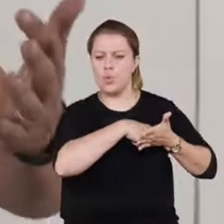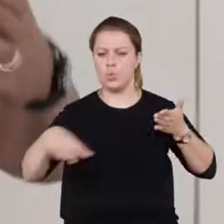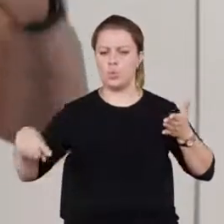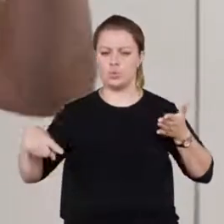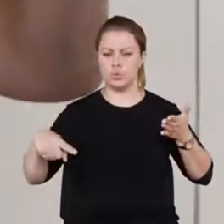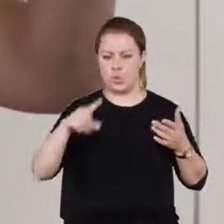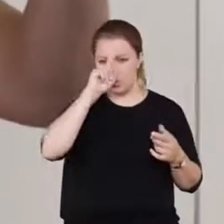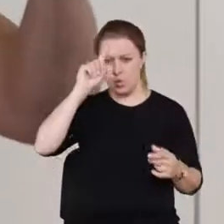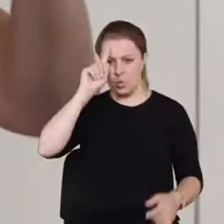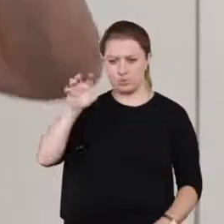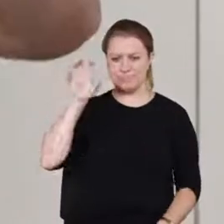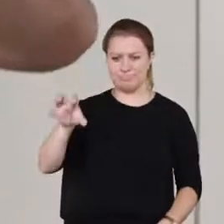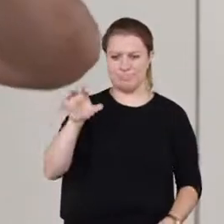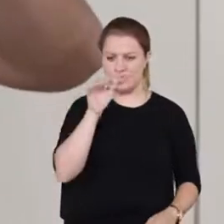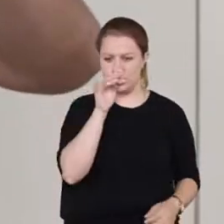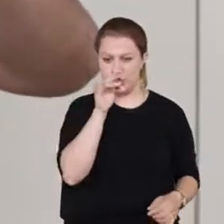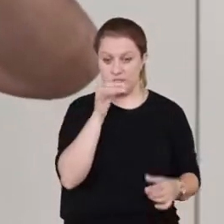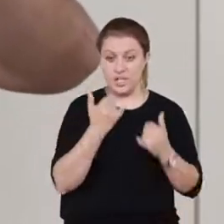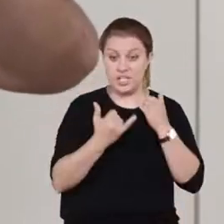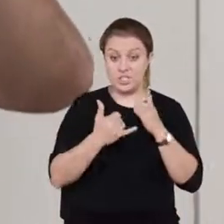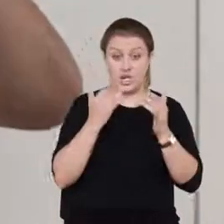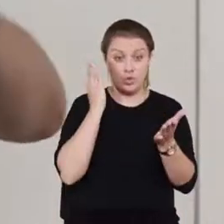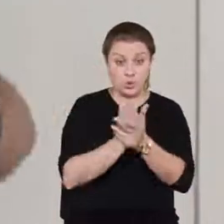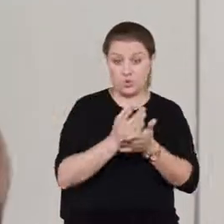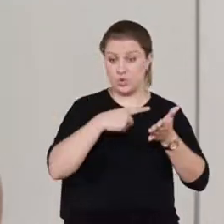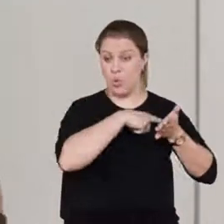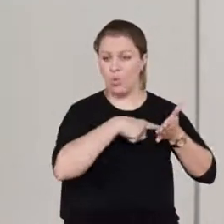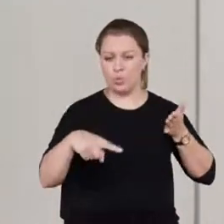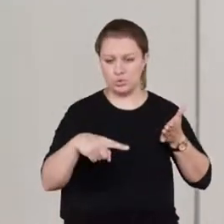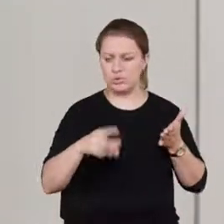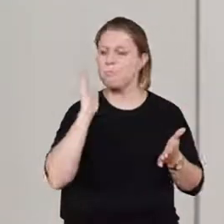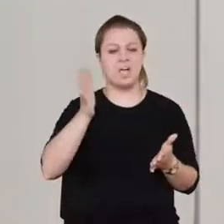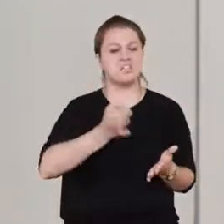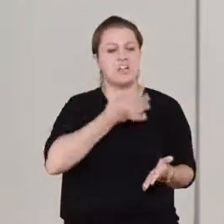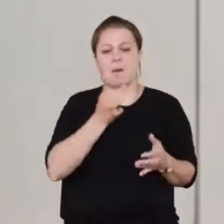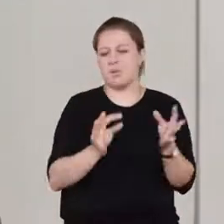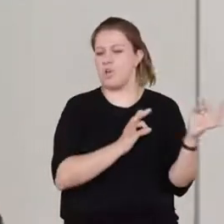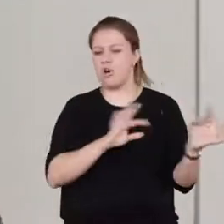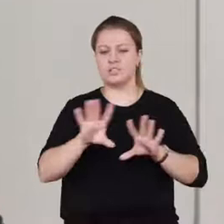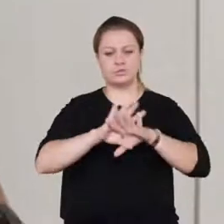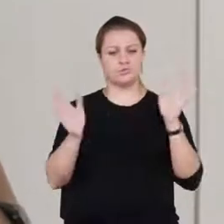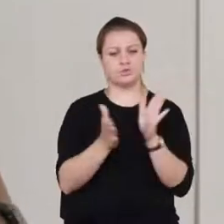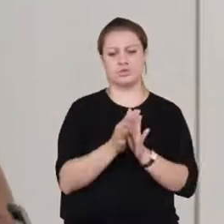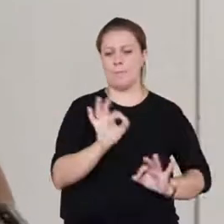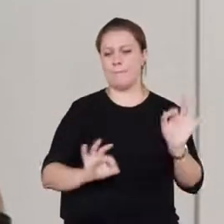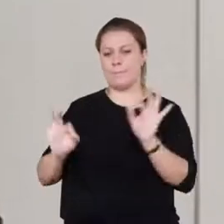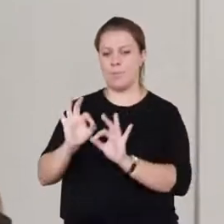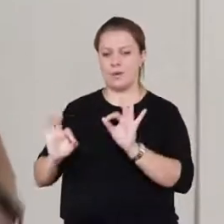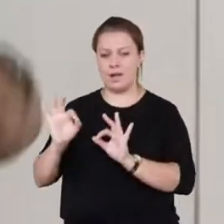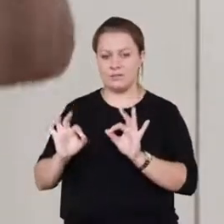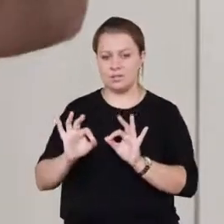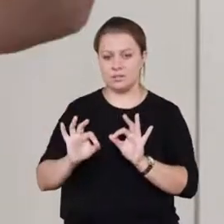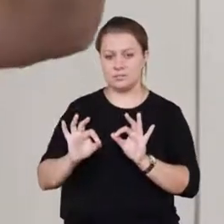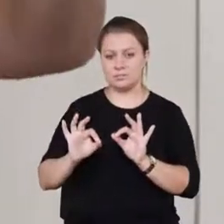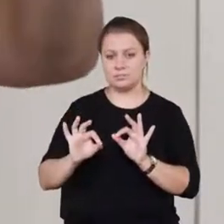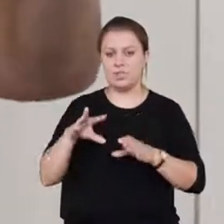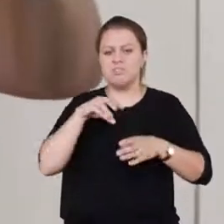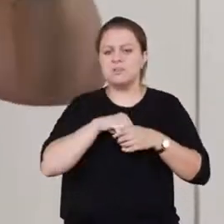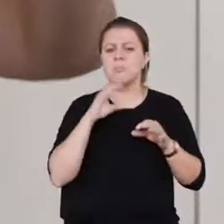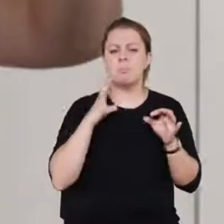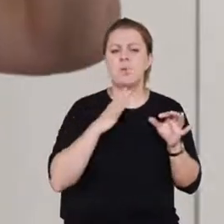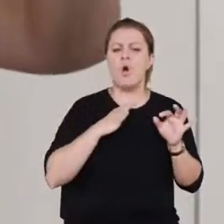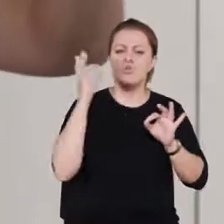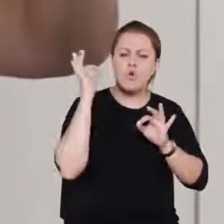no to tam były takie wyliczenia, na przykład w książce Giertycha o wielkim kryzysie, z 1936 roku. One były takie wyliczenia,